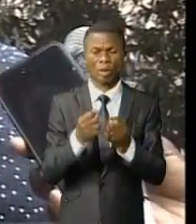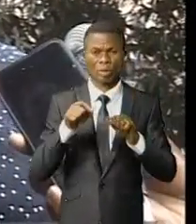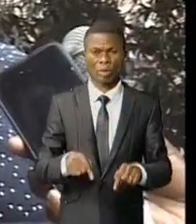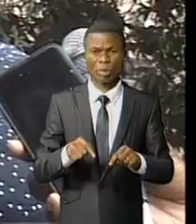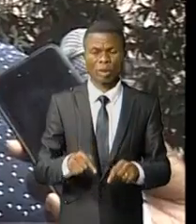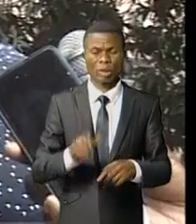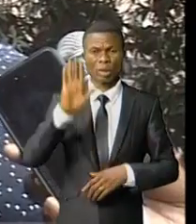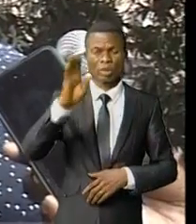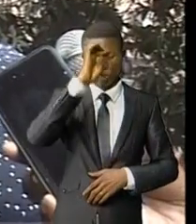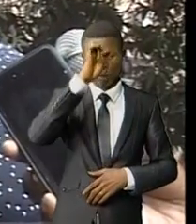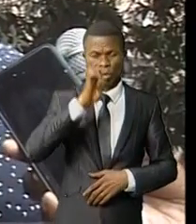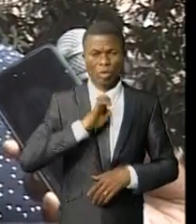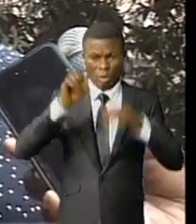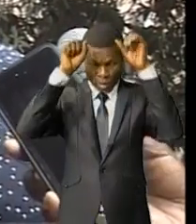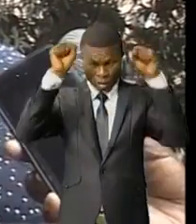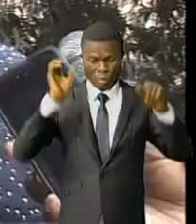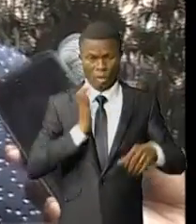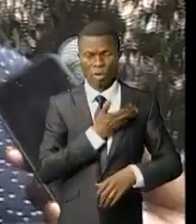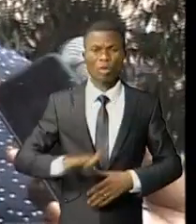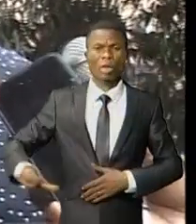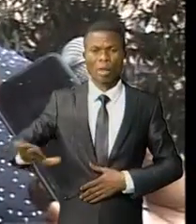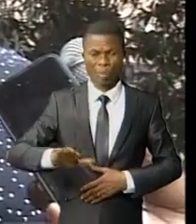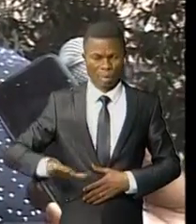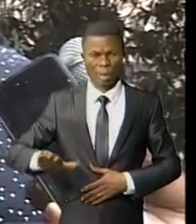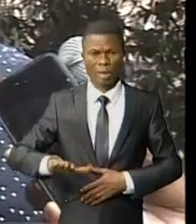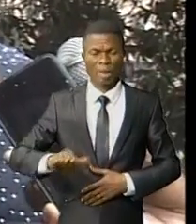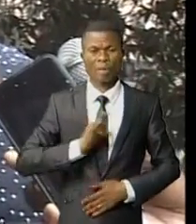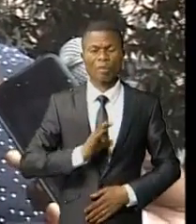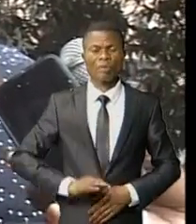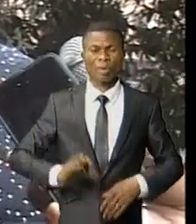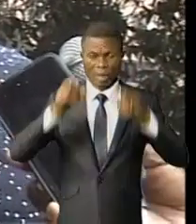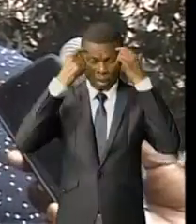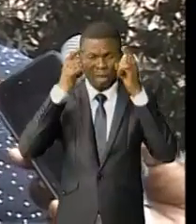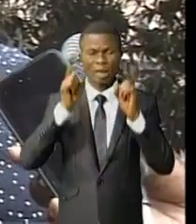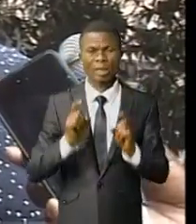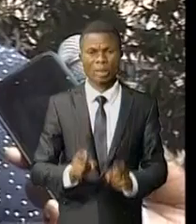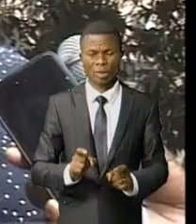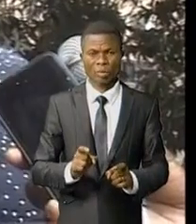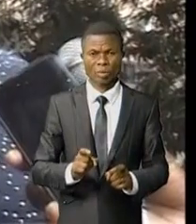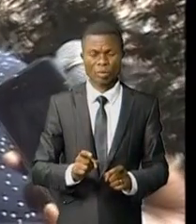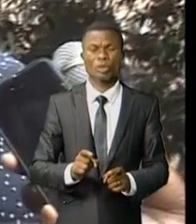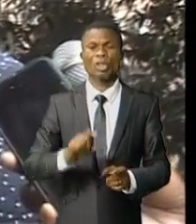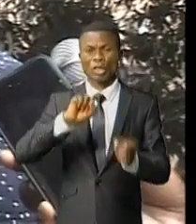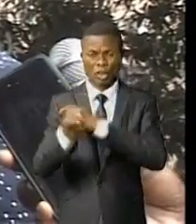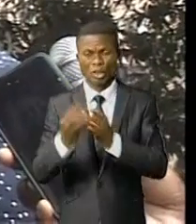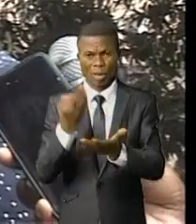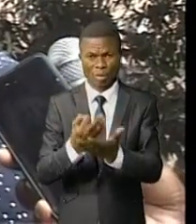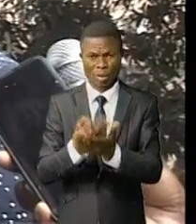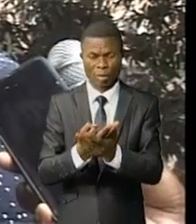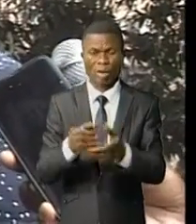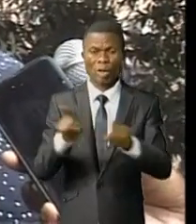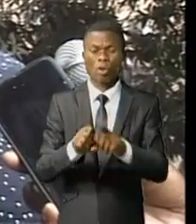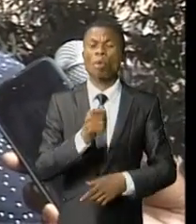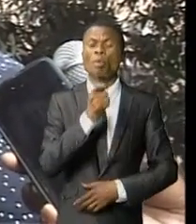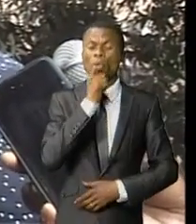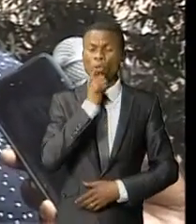Son Excellence Monsieur le Président de la République a décidé de faire de ce fonds une orbite